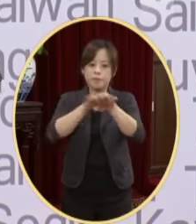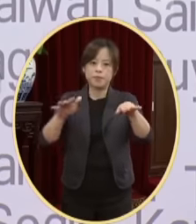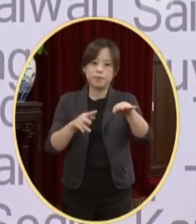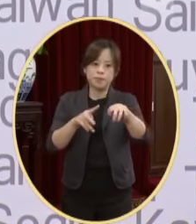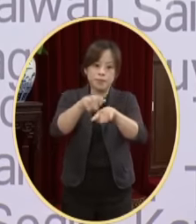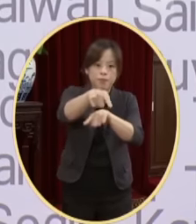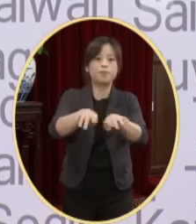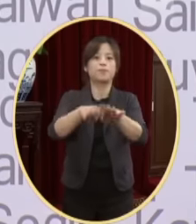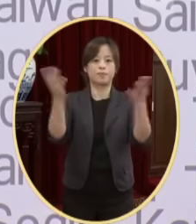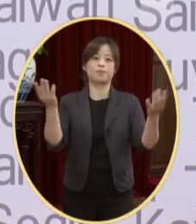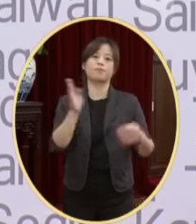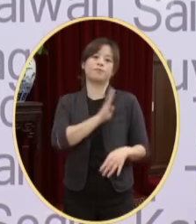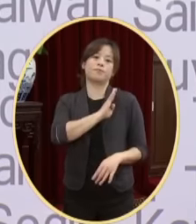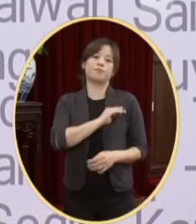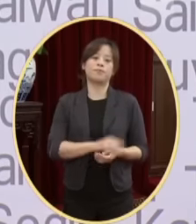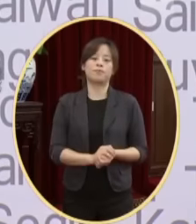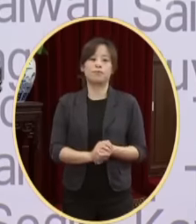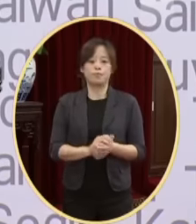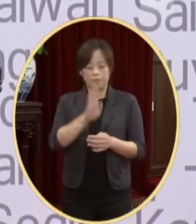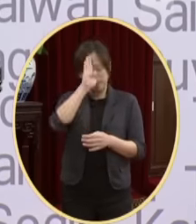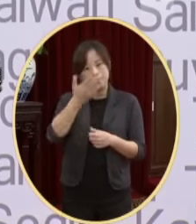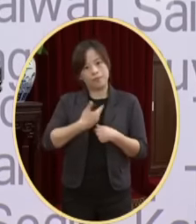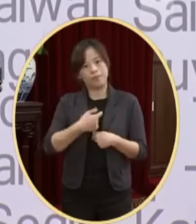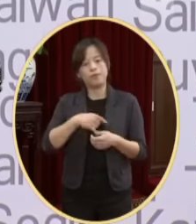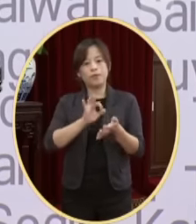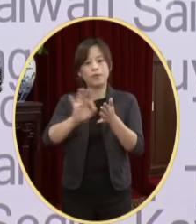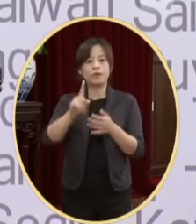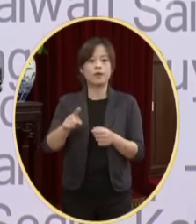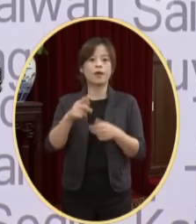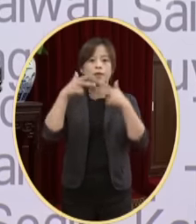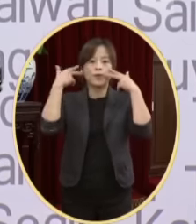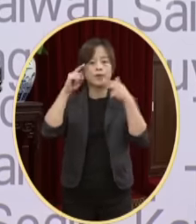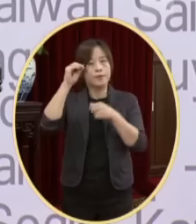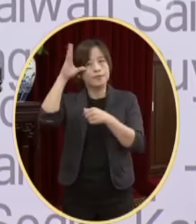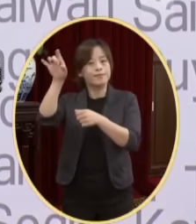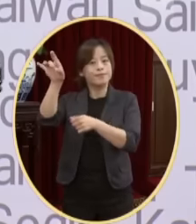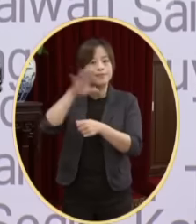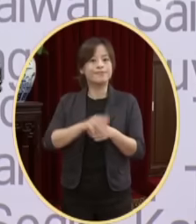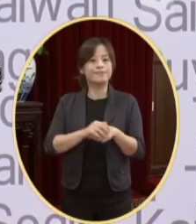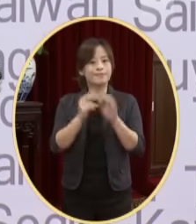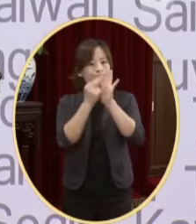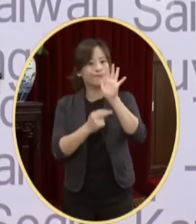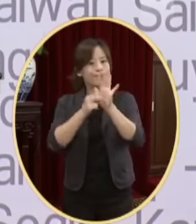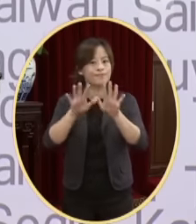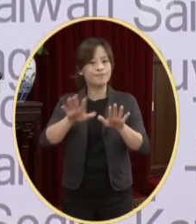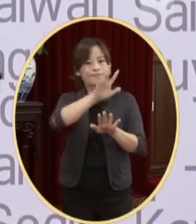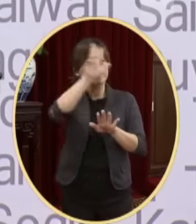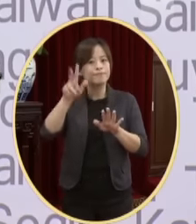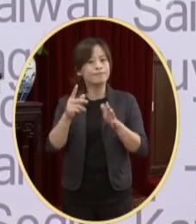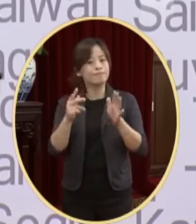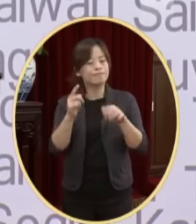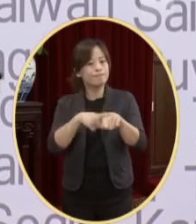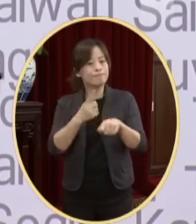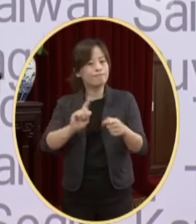始。请容我用一个原住民族的智慧来说明今天的场